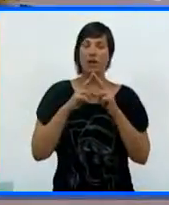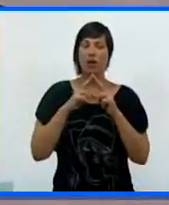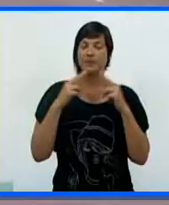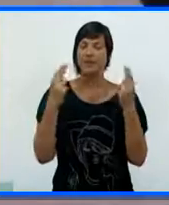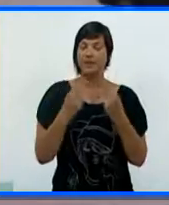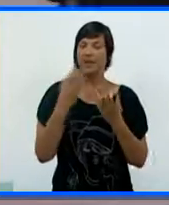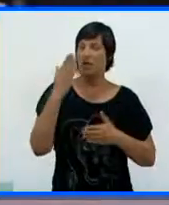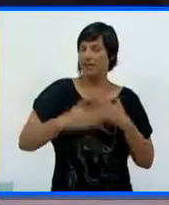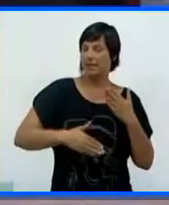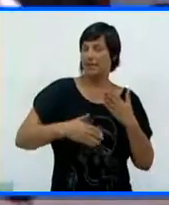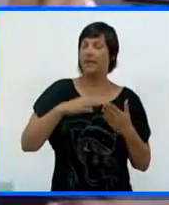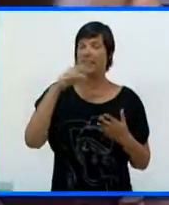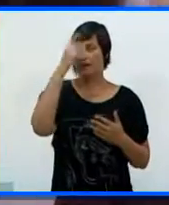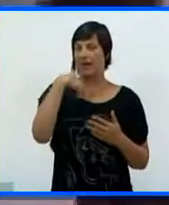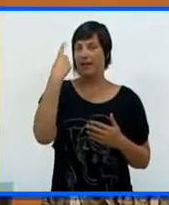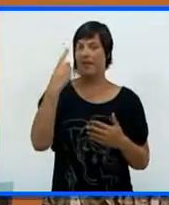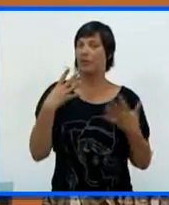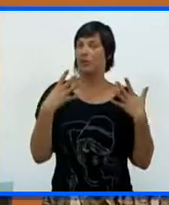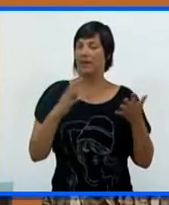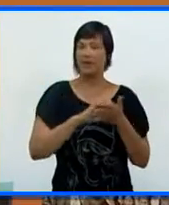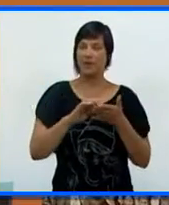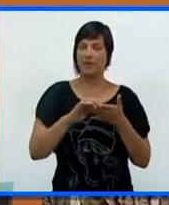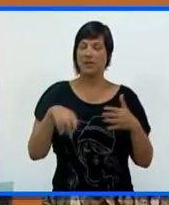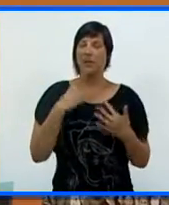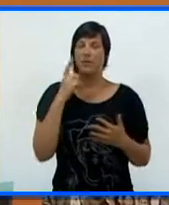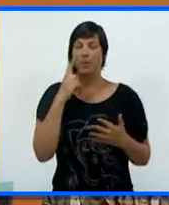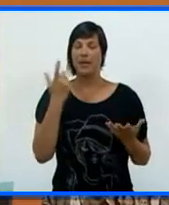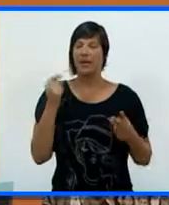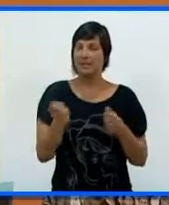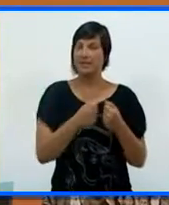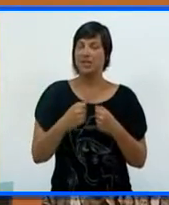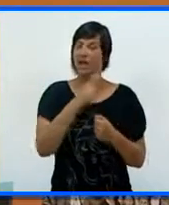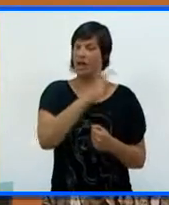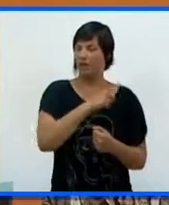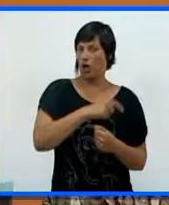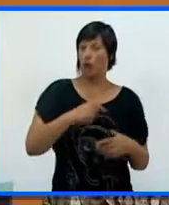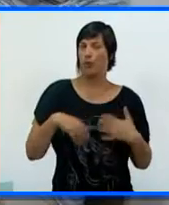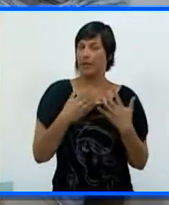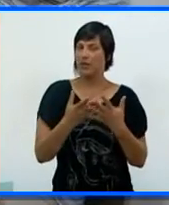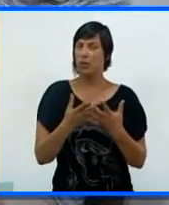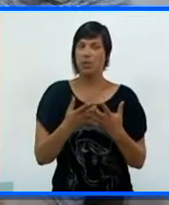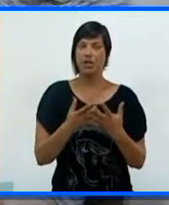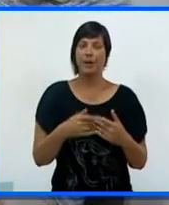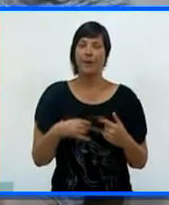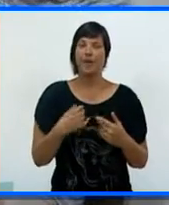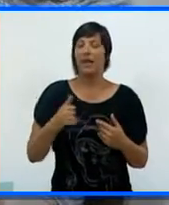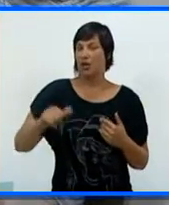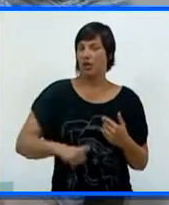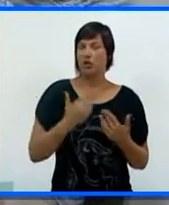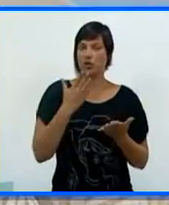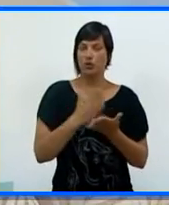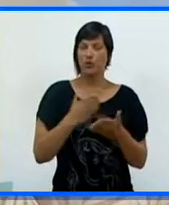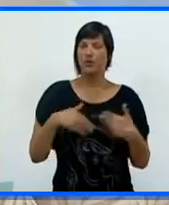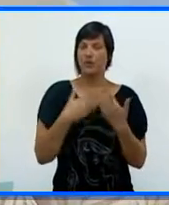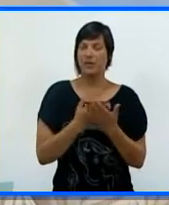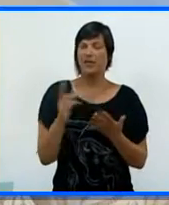svijetu posljednje nedjelje u mjesecu rujnu, pa je to zgodna prilika da se članovi okupe i druže na sebi svojstven način, no još uvijek